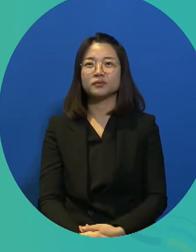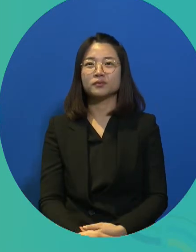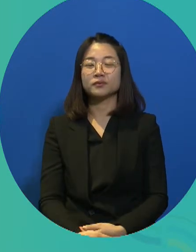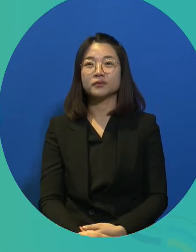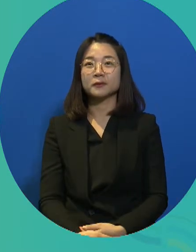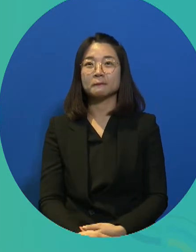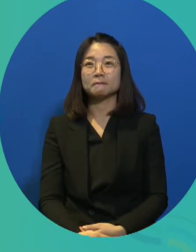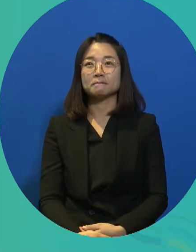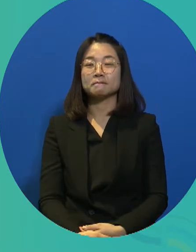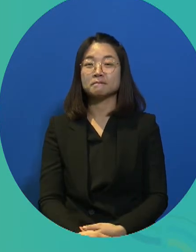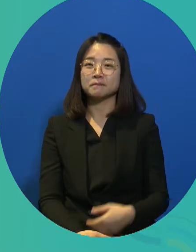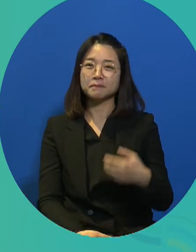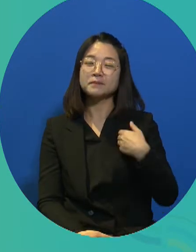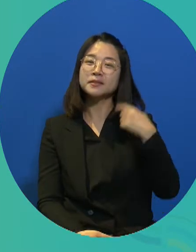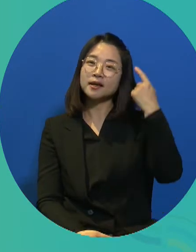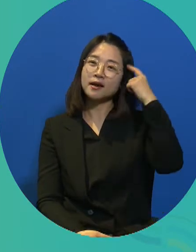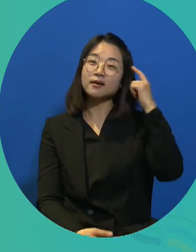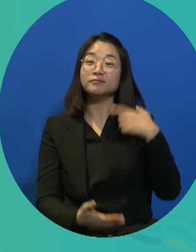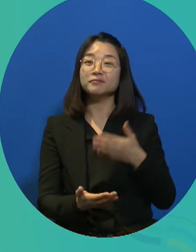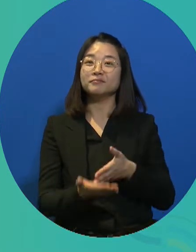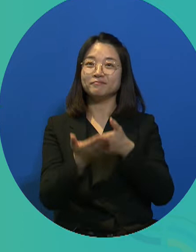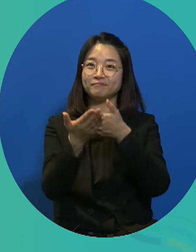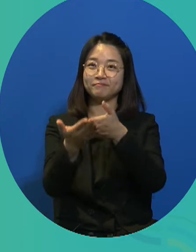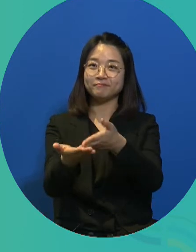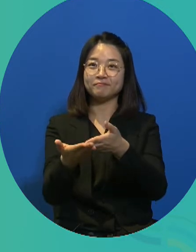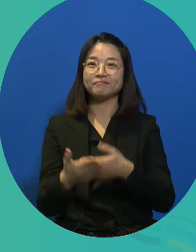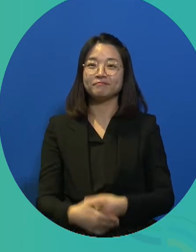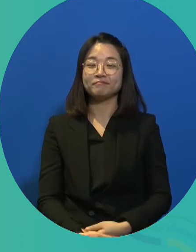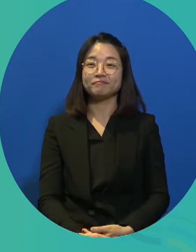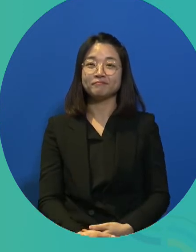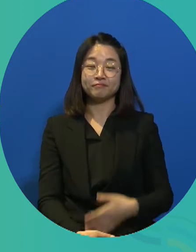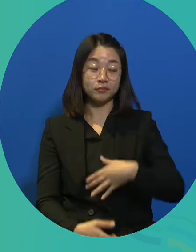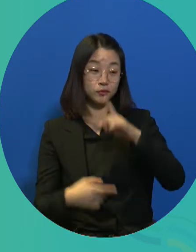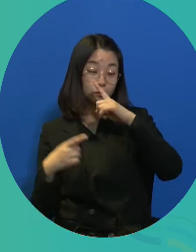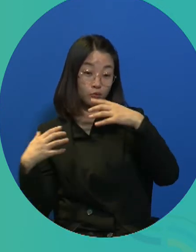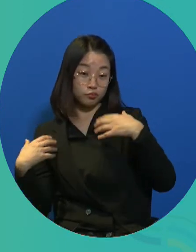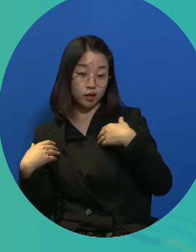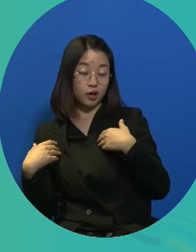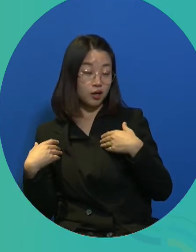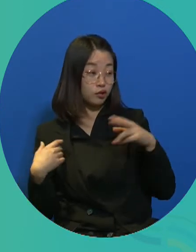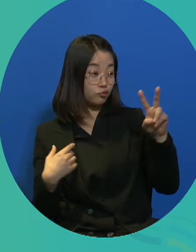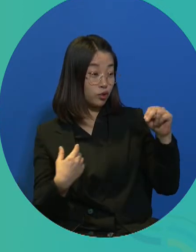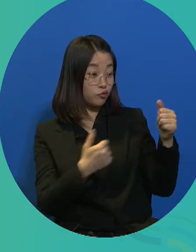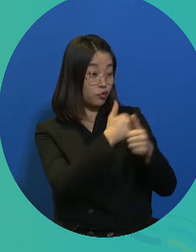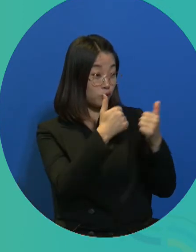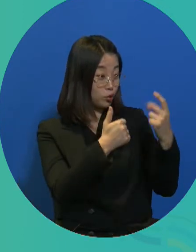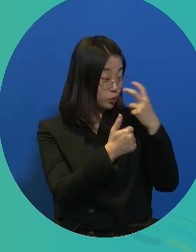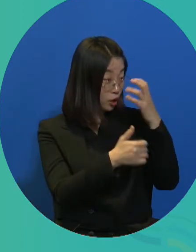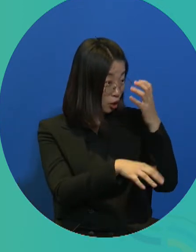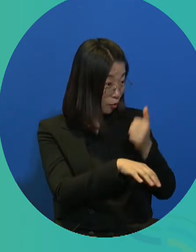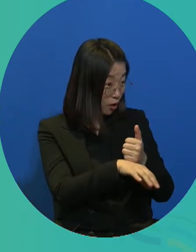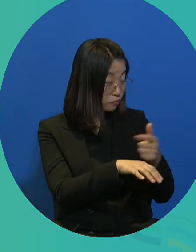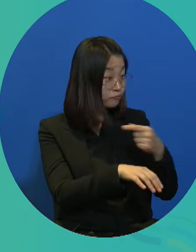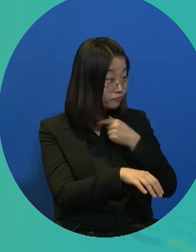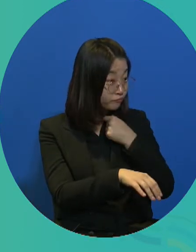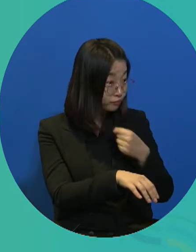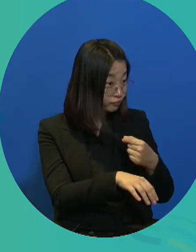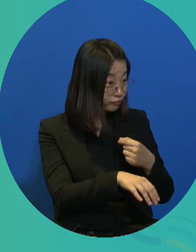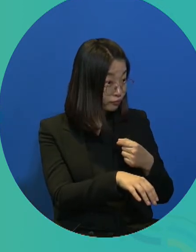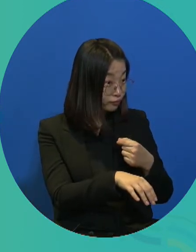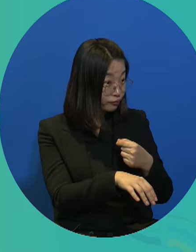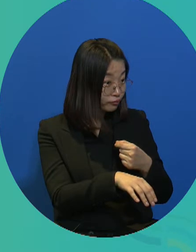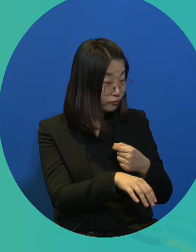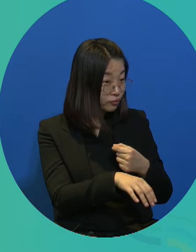것이 어떨까 생각을 하고요. 그리고 정부가 위원회 그런 조사 결과를 혹시